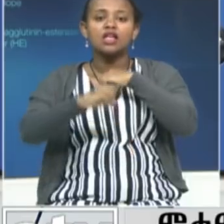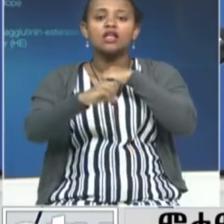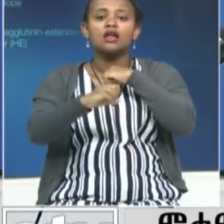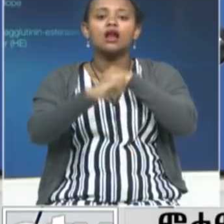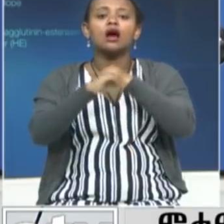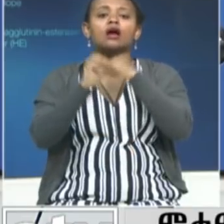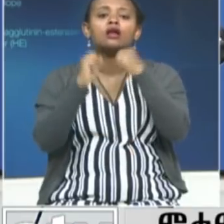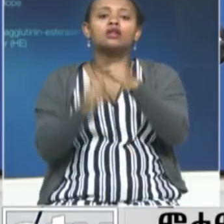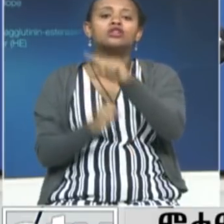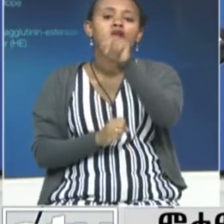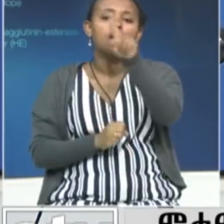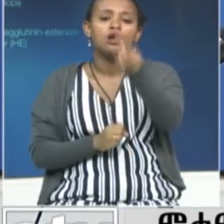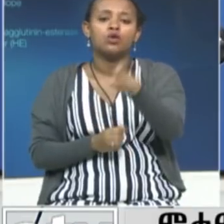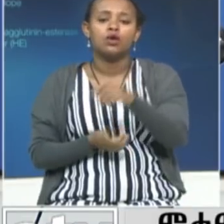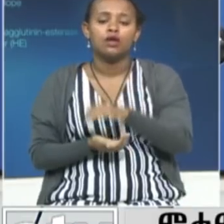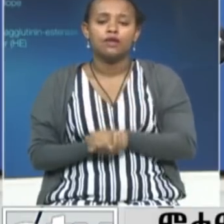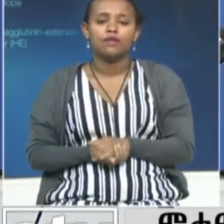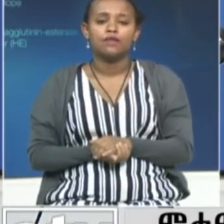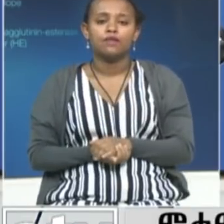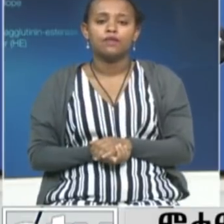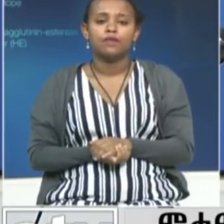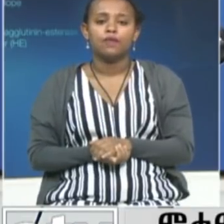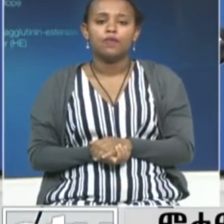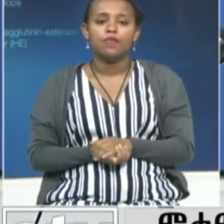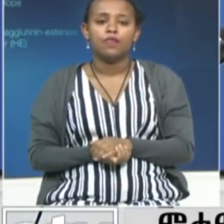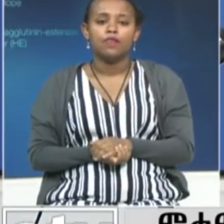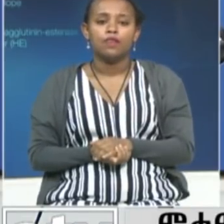ሊከላከል ይችላል በሚል በማሰብና